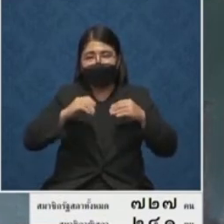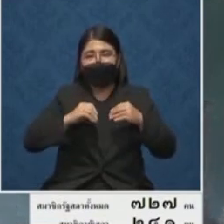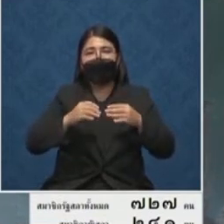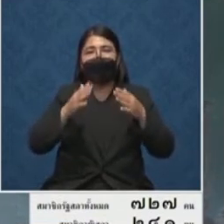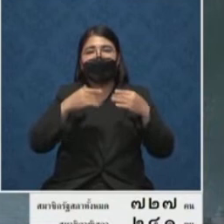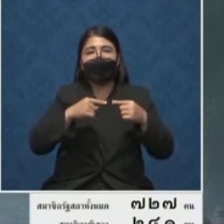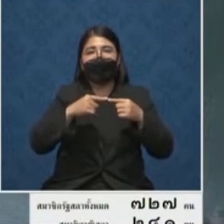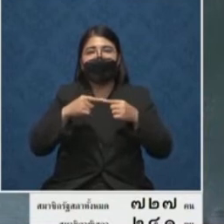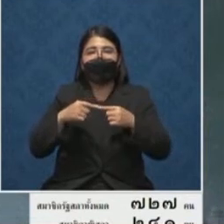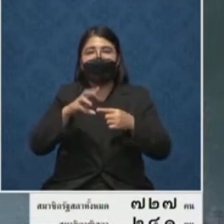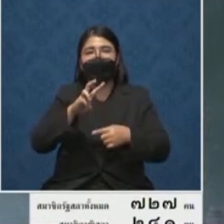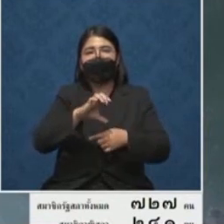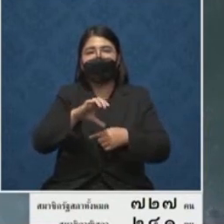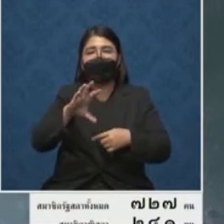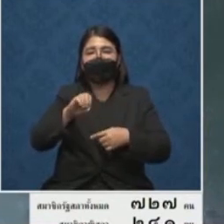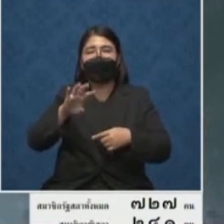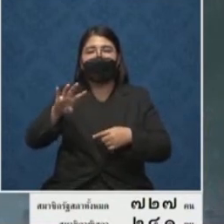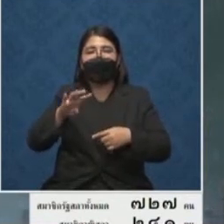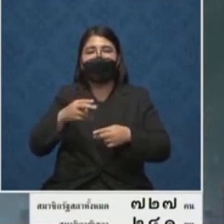เสียง4รับหลักการ